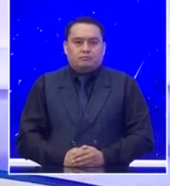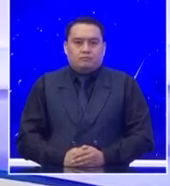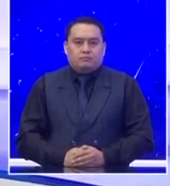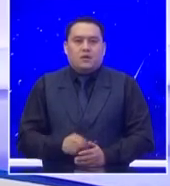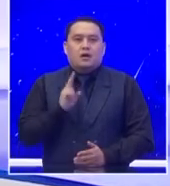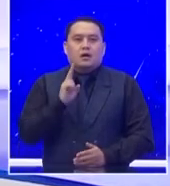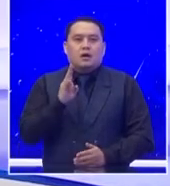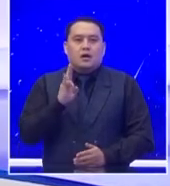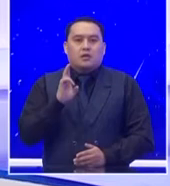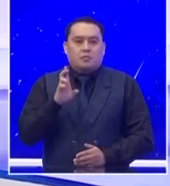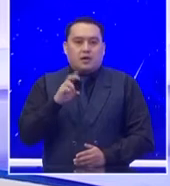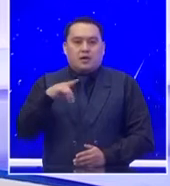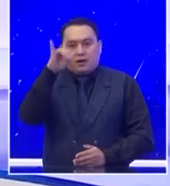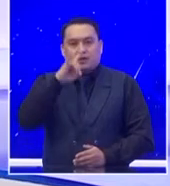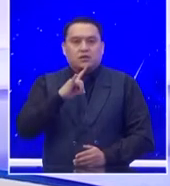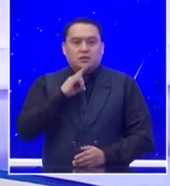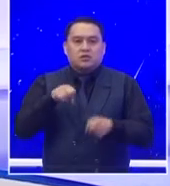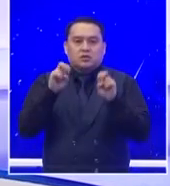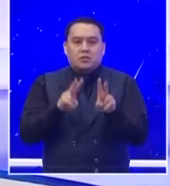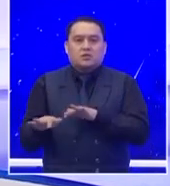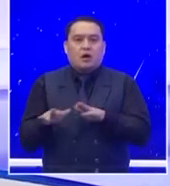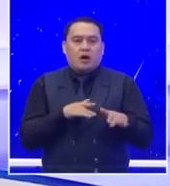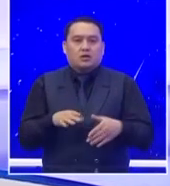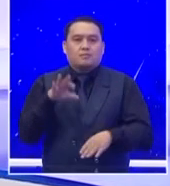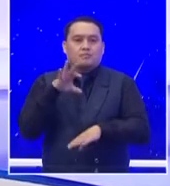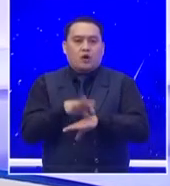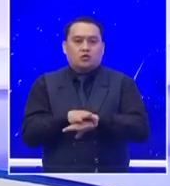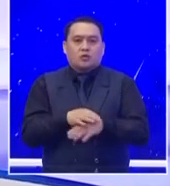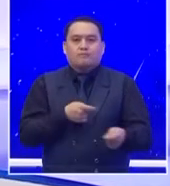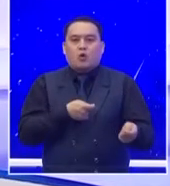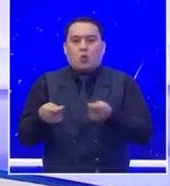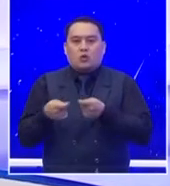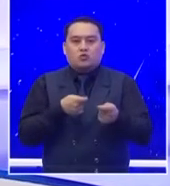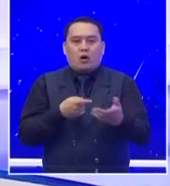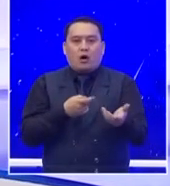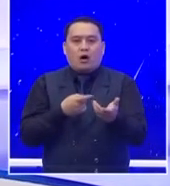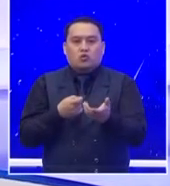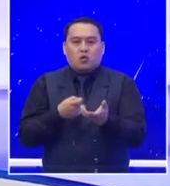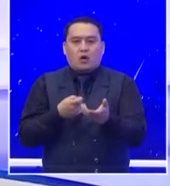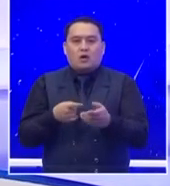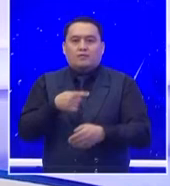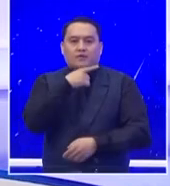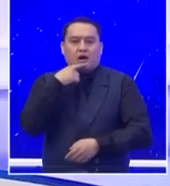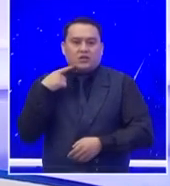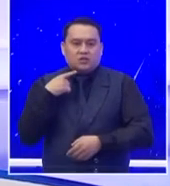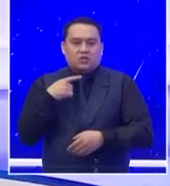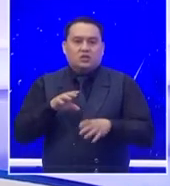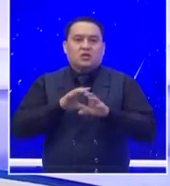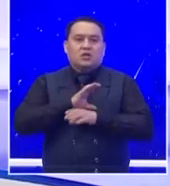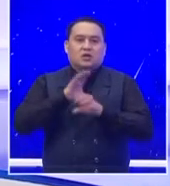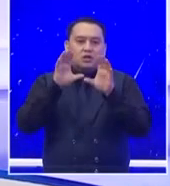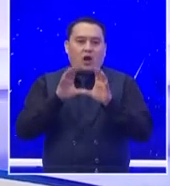КМБ Республики Казахстан провел спецоперацию по пресечению поставки огнестрельного оружия и боеприпасов из